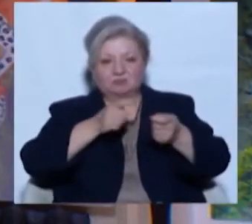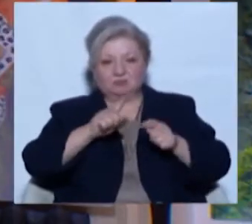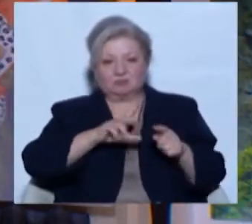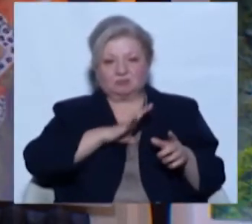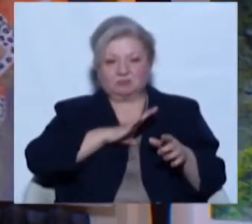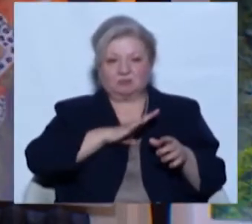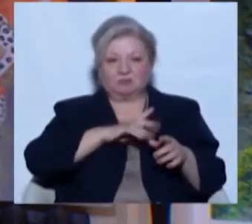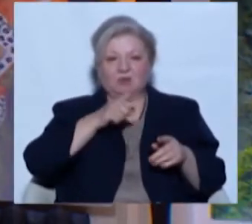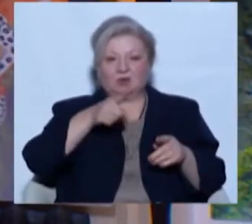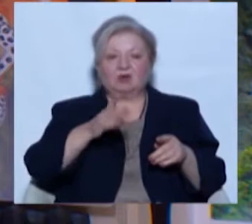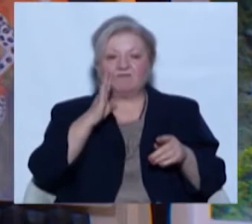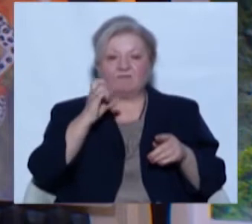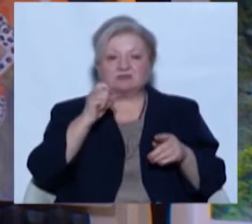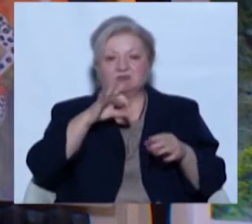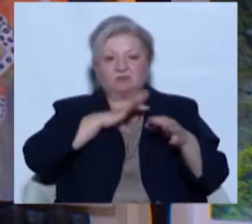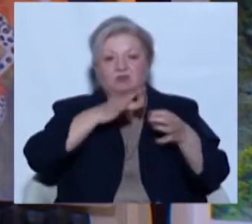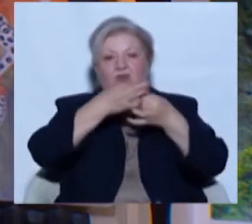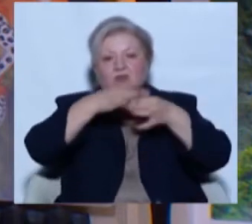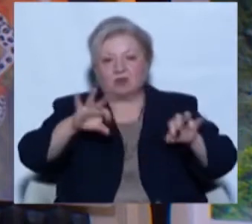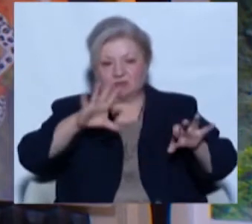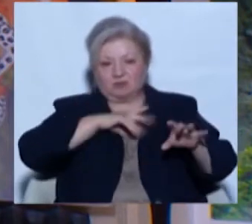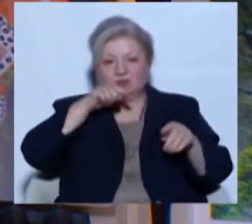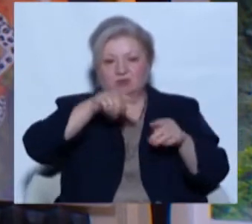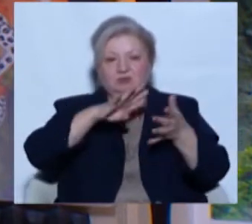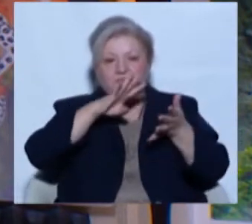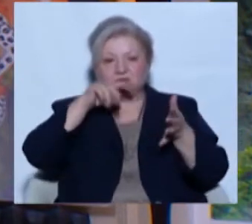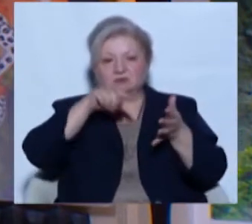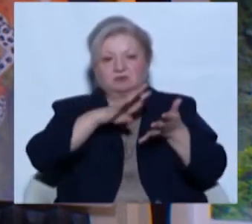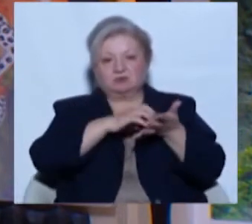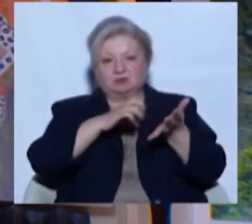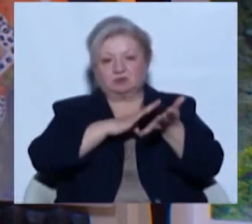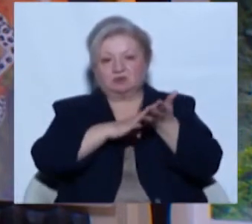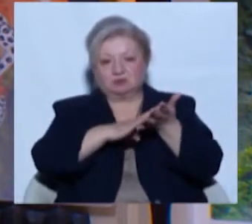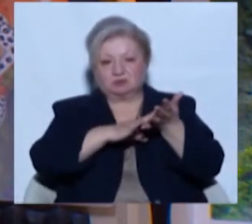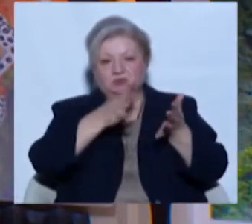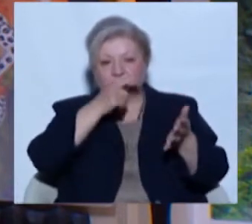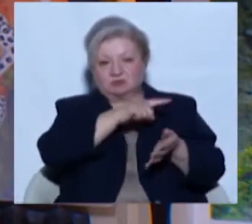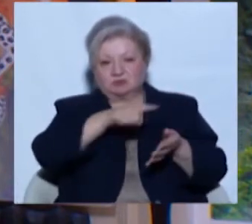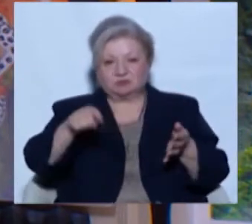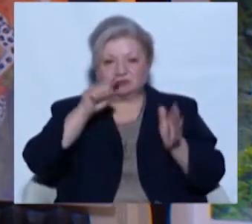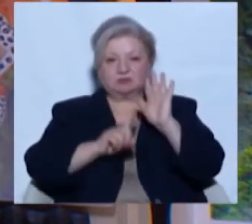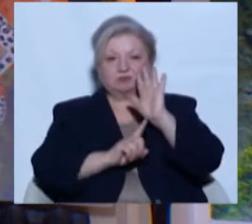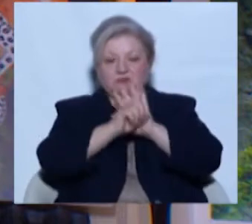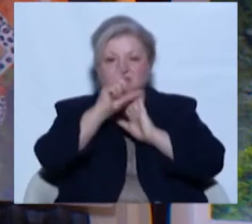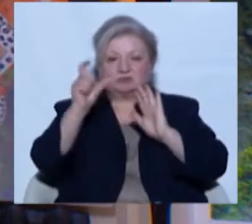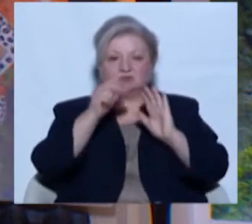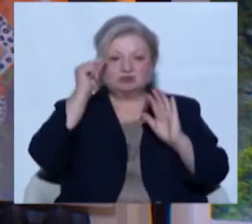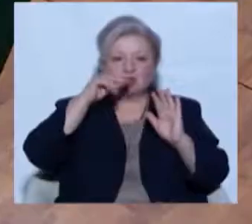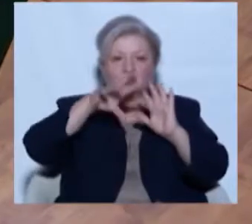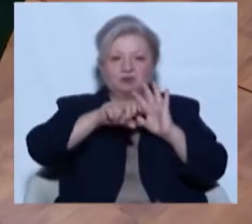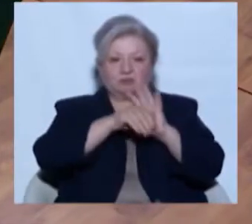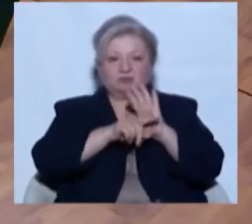ჰაველი სრულიად თავისუფალი იყო. ის 1990 წლიდან იწყებს ჩეხოსლოვაკიაში დემოკრატიზაციის